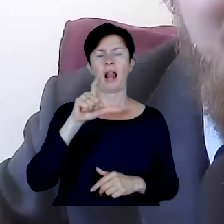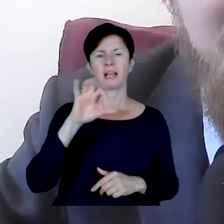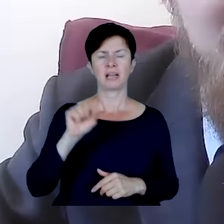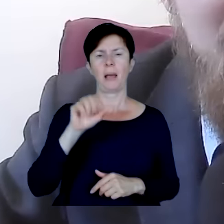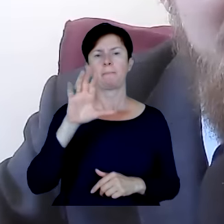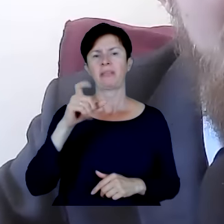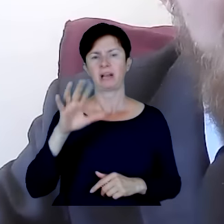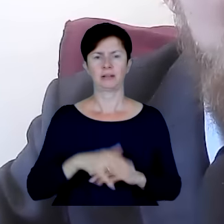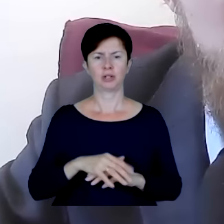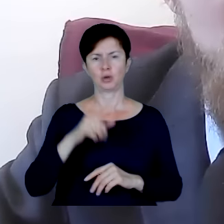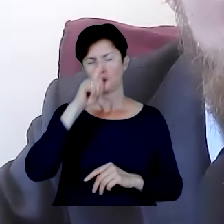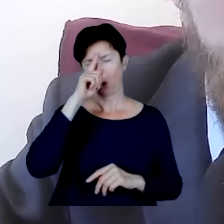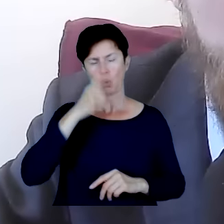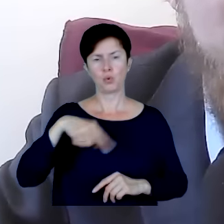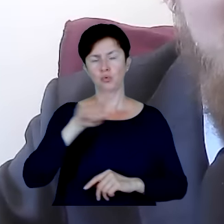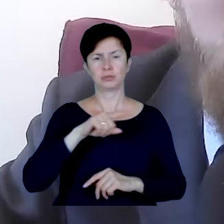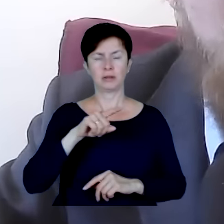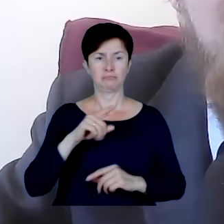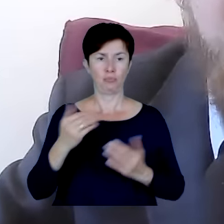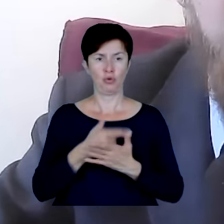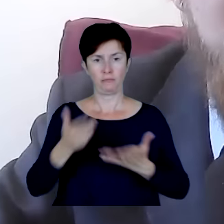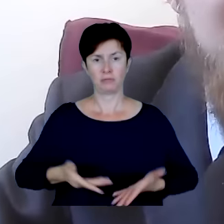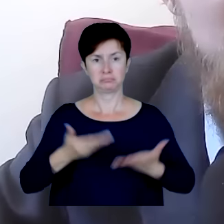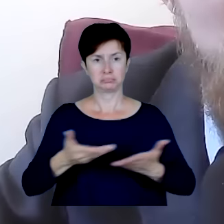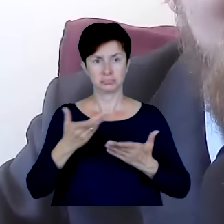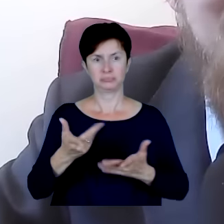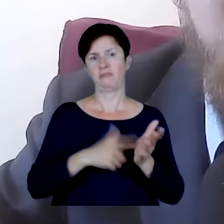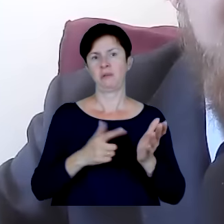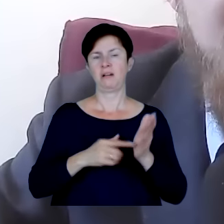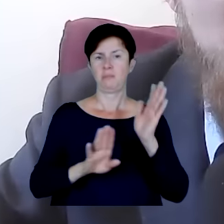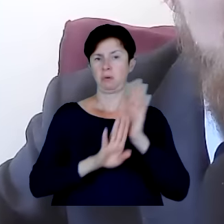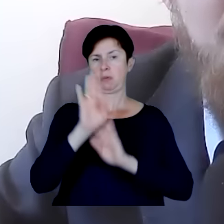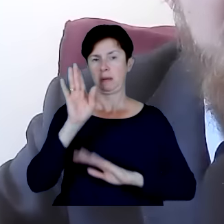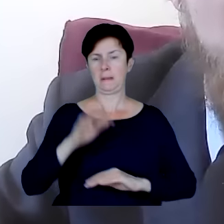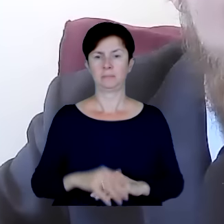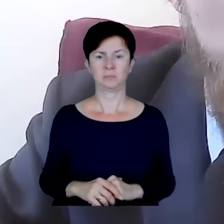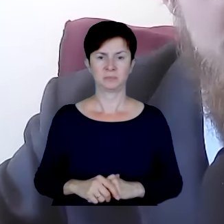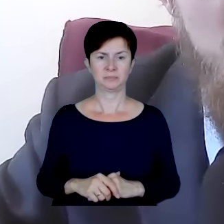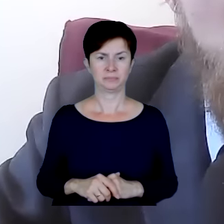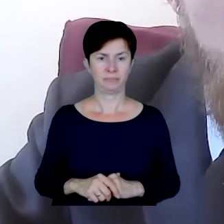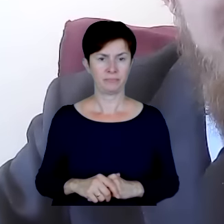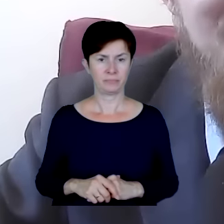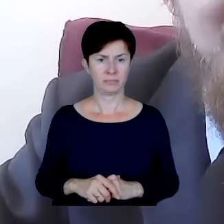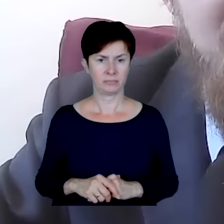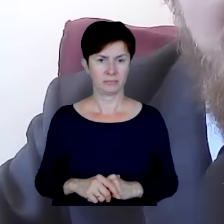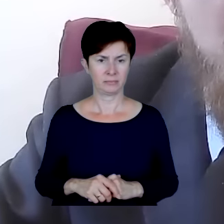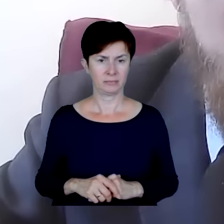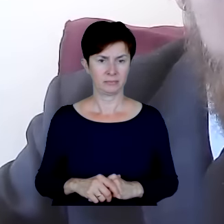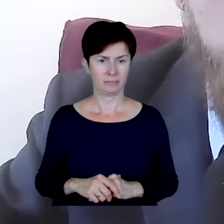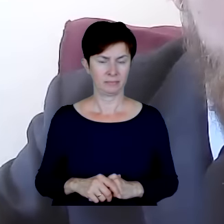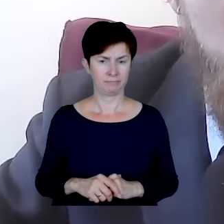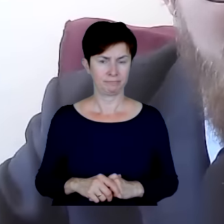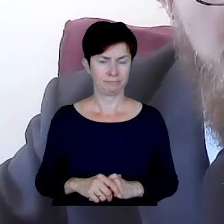większe oczekiwania materialne, polityczne niż ludzie, którzy są po prostu sprowadzeni, którzy na własnej skórze doświadczają dużego skoku